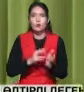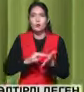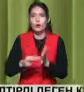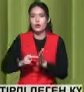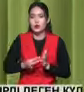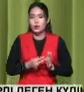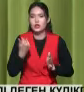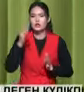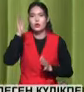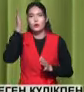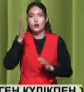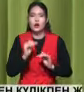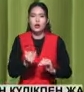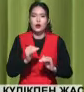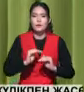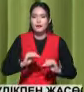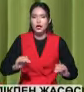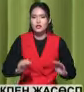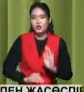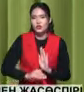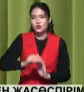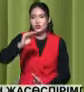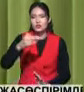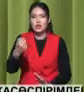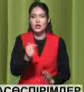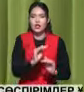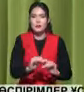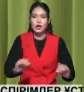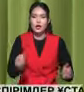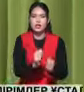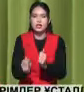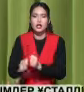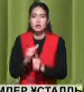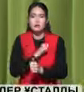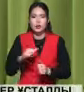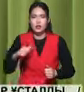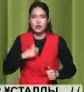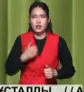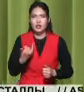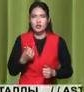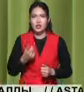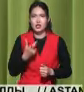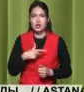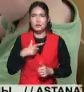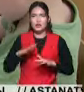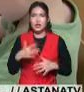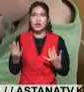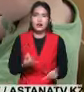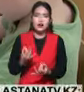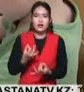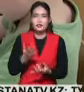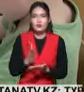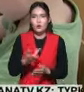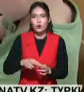болашақта балаларға. Кішкентай кезінен әрбір баланың өзінің бойында қызығушылығы бар. Соны ұмытпау керек.